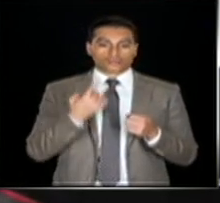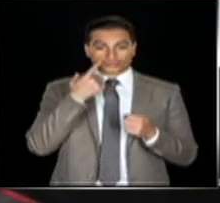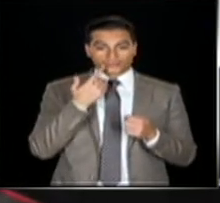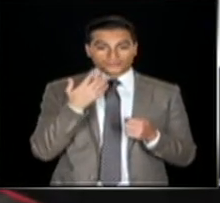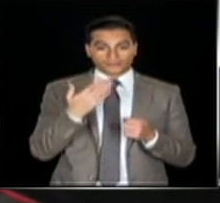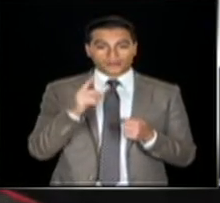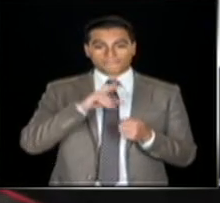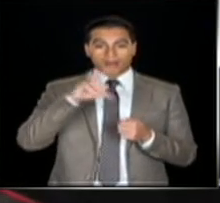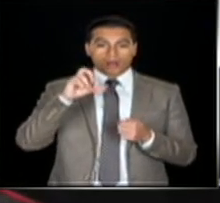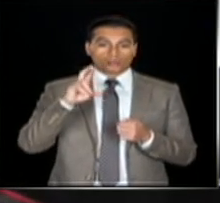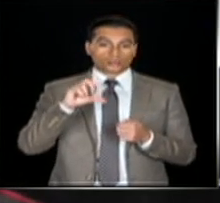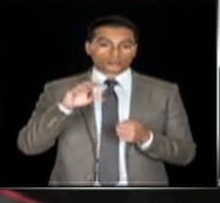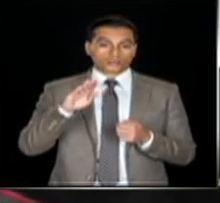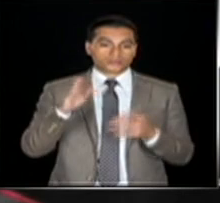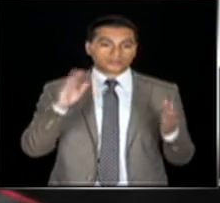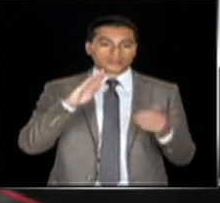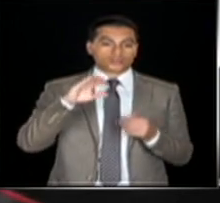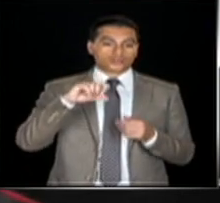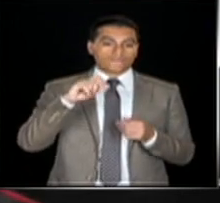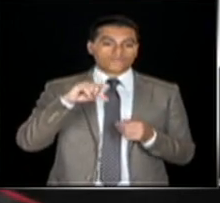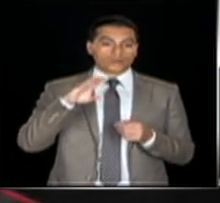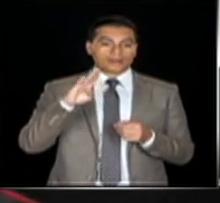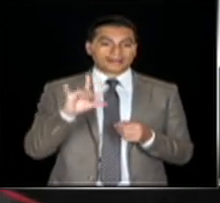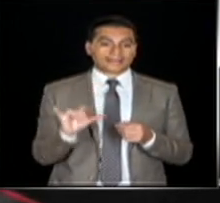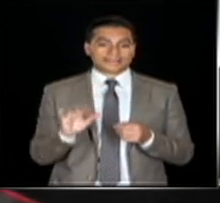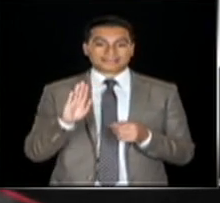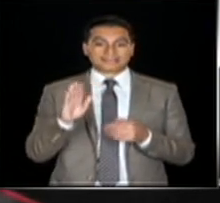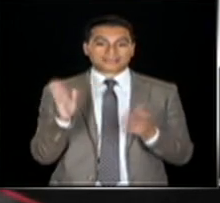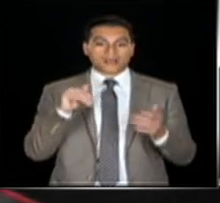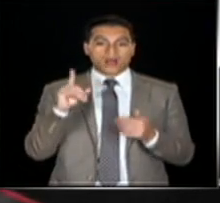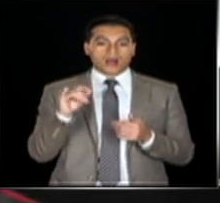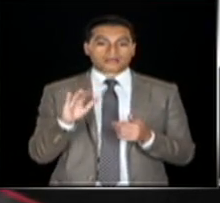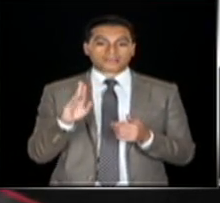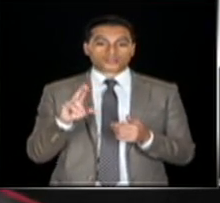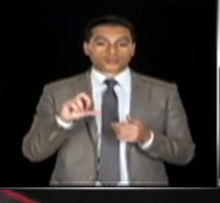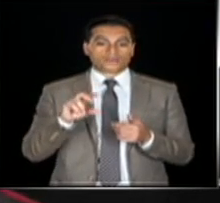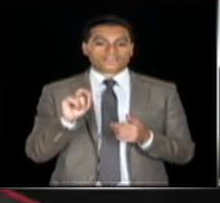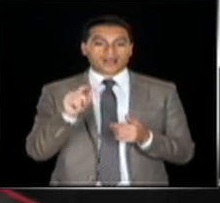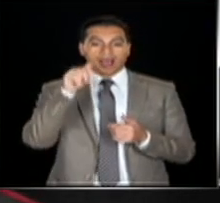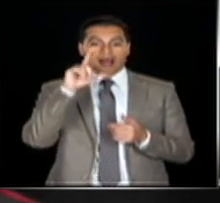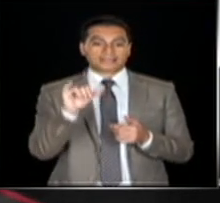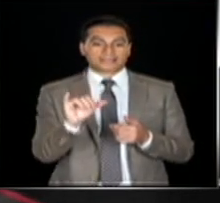بلاوتوس، سوفوكليس، أرستوفانيس، ميناندر.